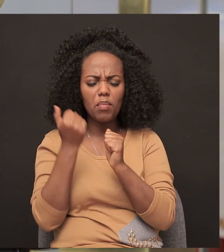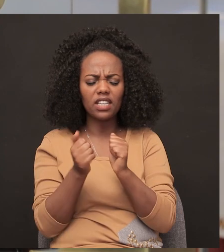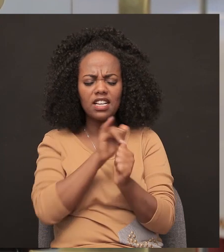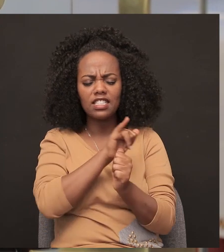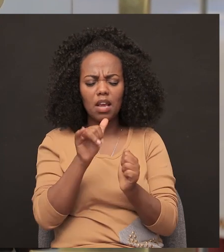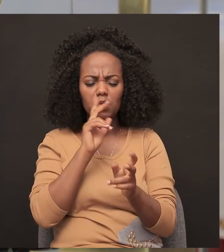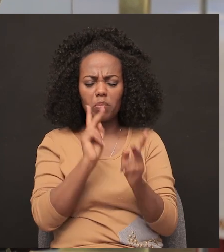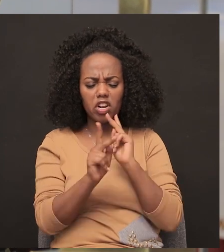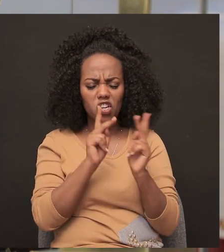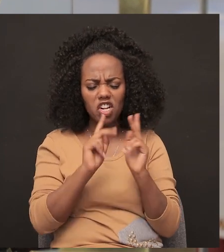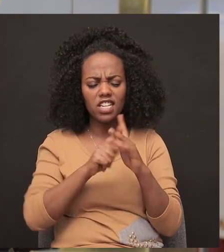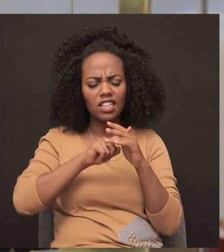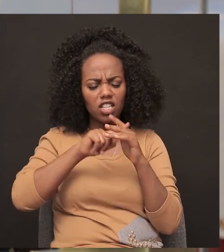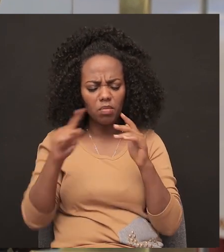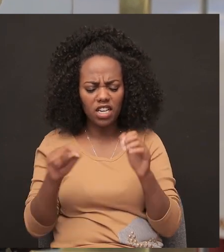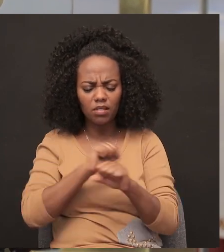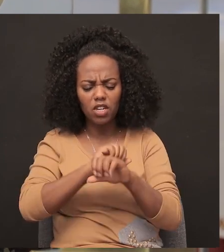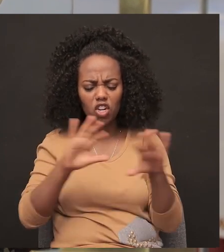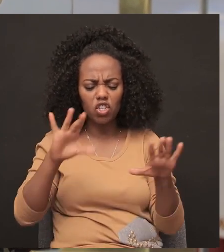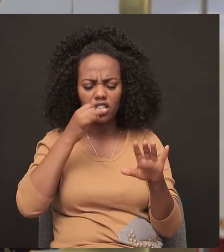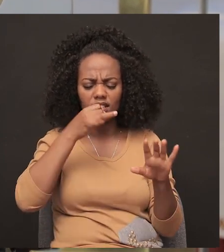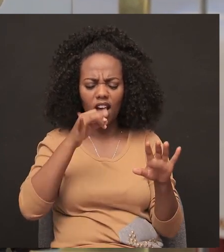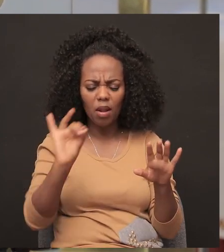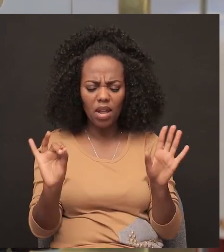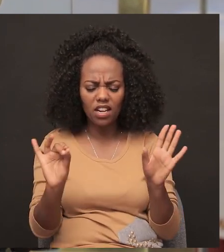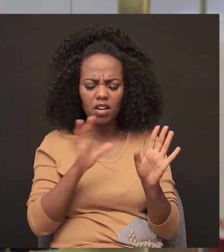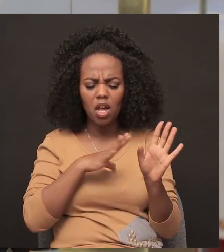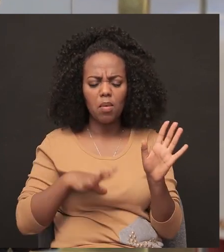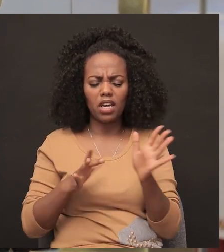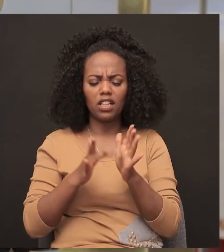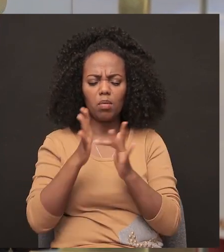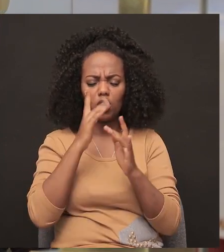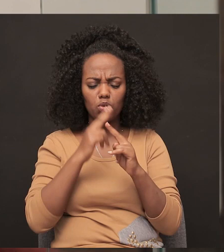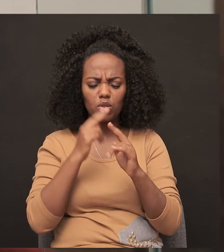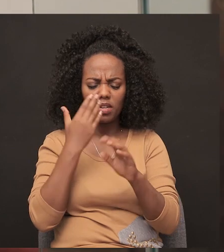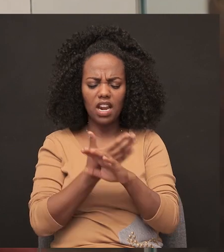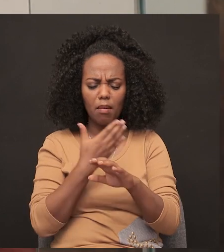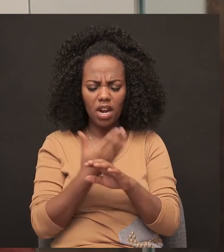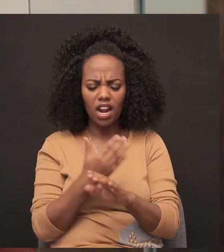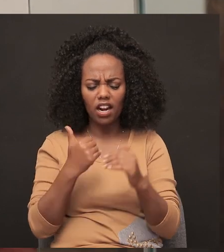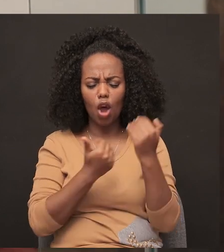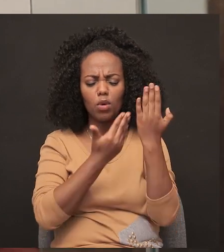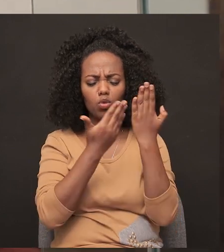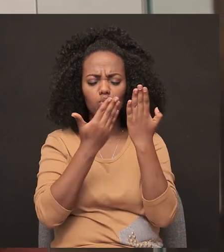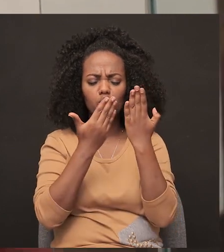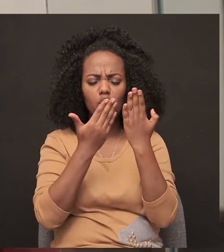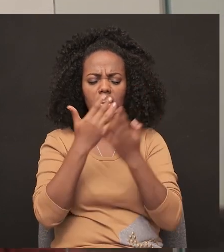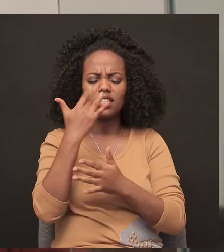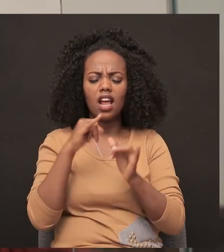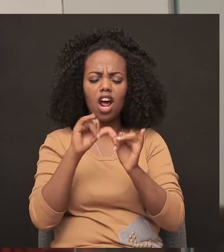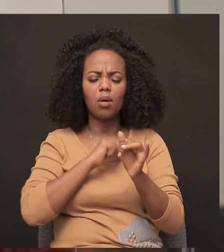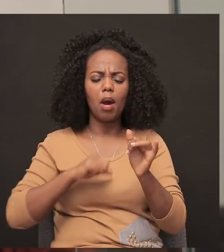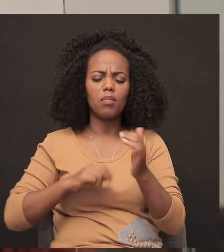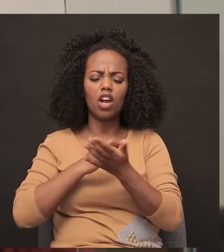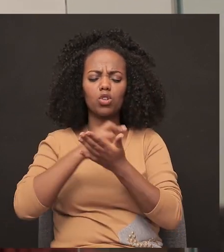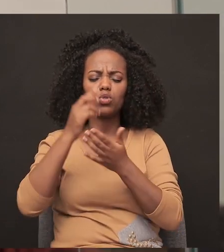ህዝባችንን እንድታስመልጥ ምድራችንን እንድታለመልም በጌታ በኢየሱስ ስም እንለምናለን አቤቱ የዘላለም አምላክ ቅዱስ እግዚአብሔር